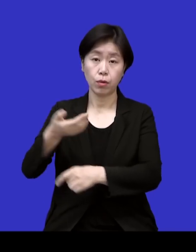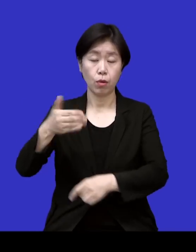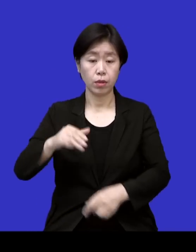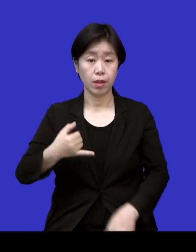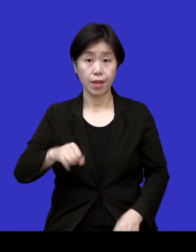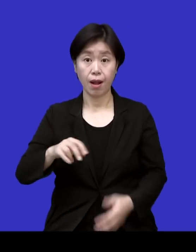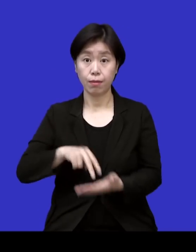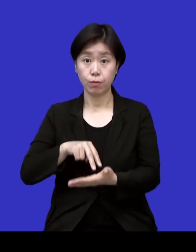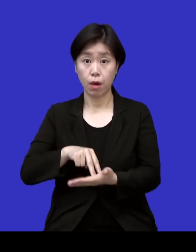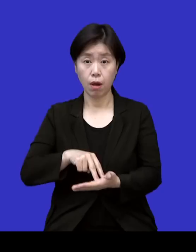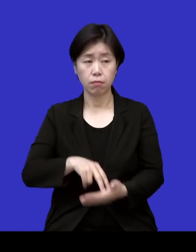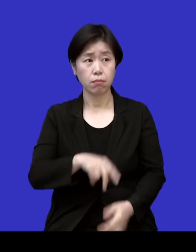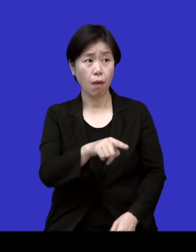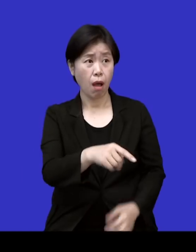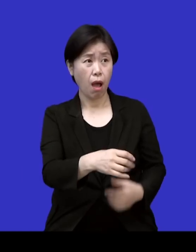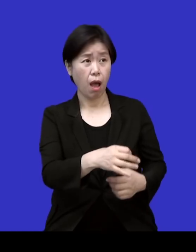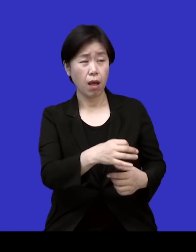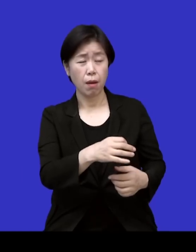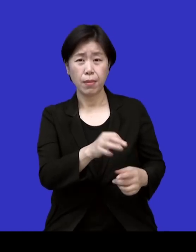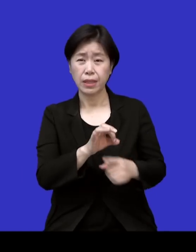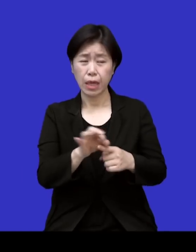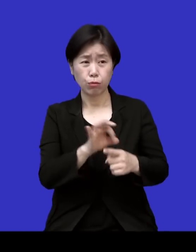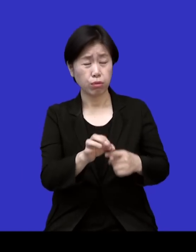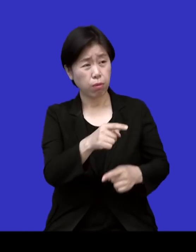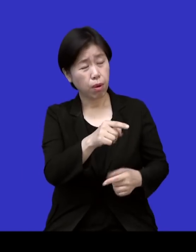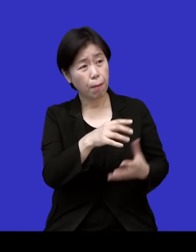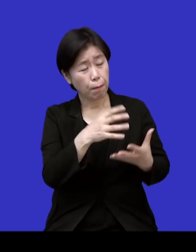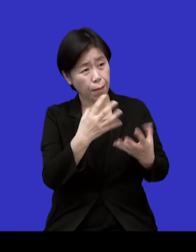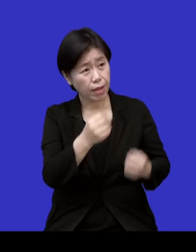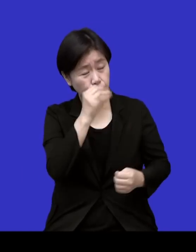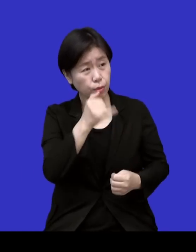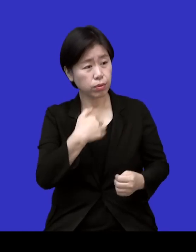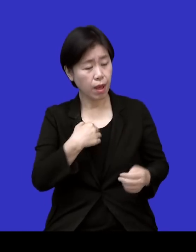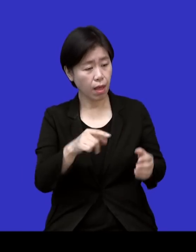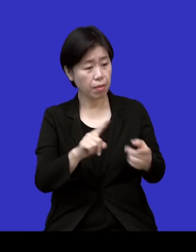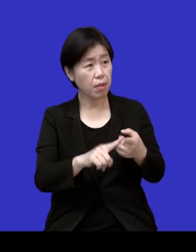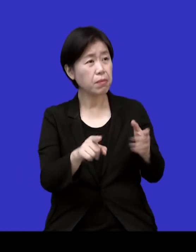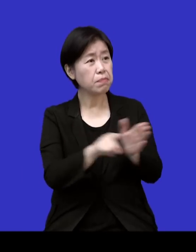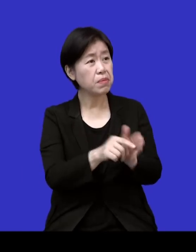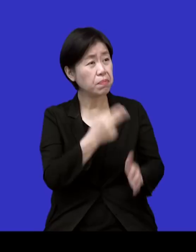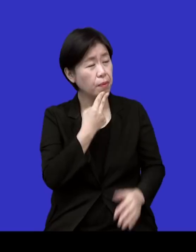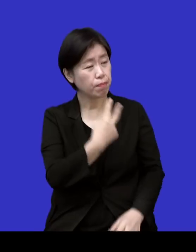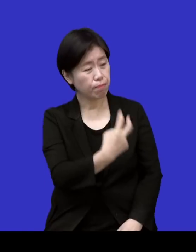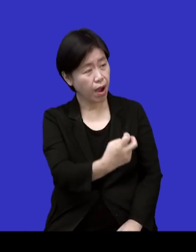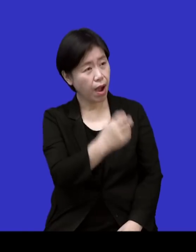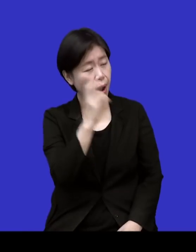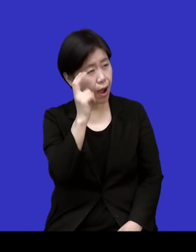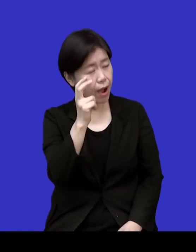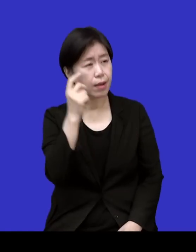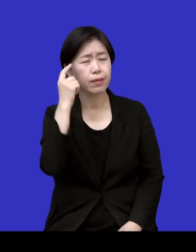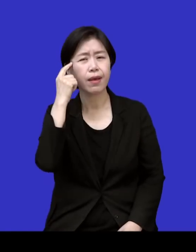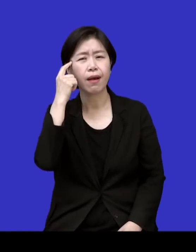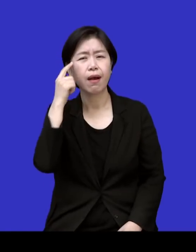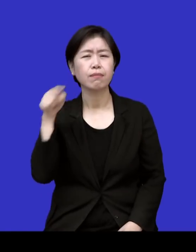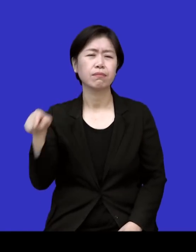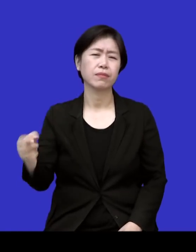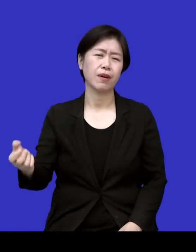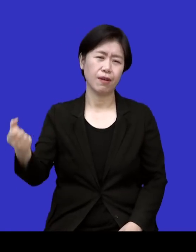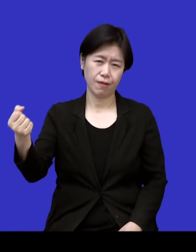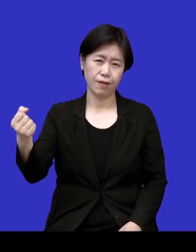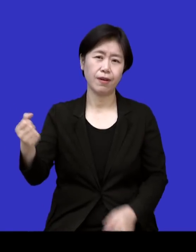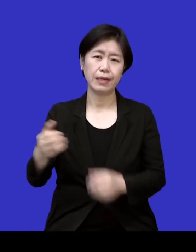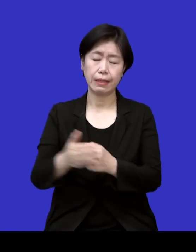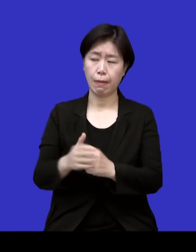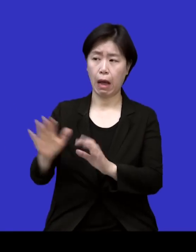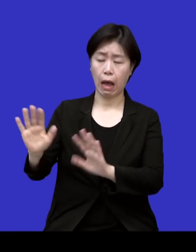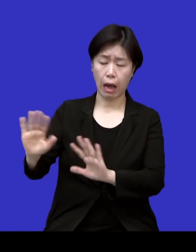엄마가 나를 미워해. 다 이렇게 받아들이고 있었더라고요. 그래서 제가 이제 그걸 설명을 하면서